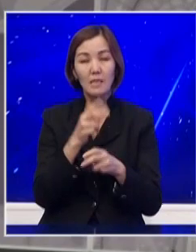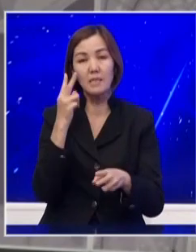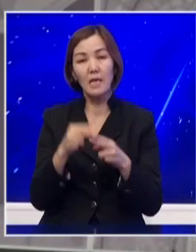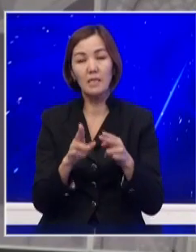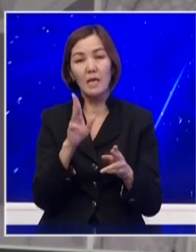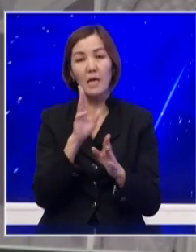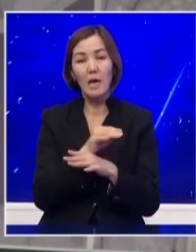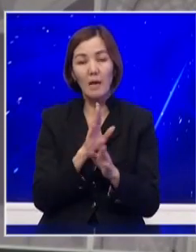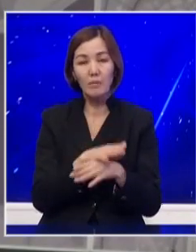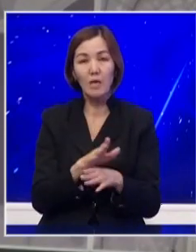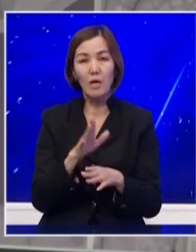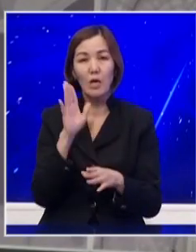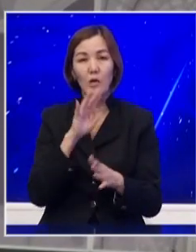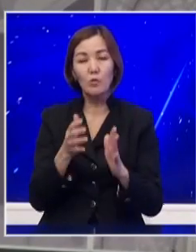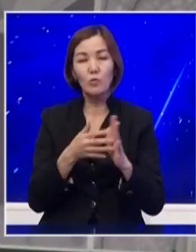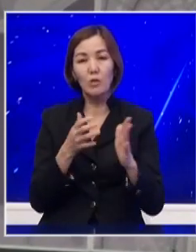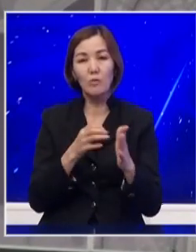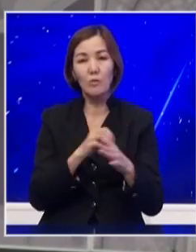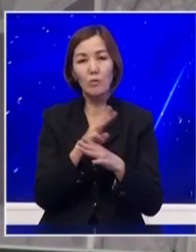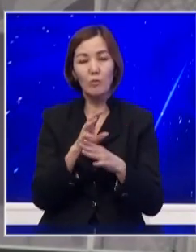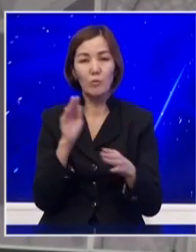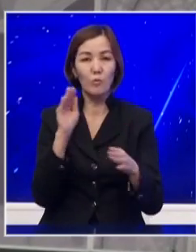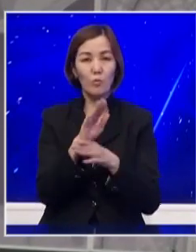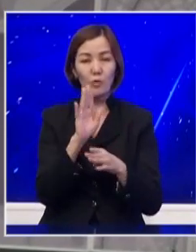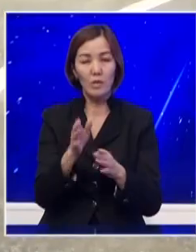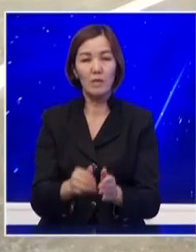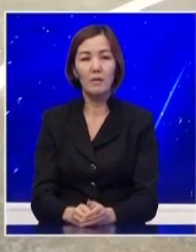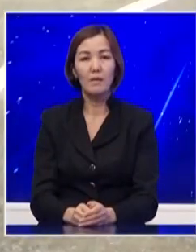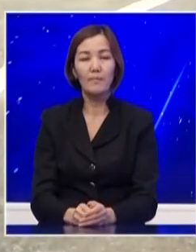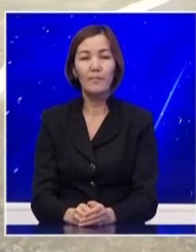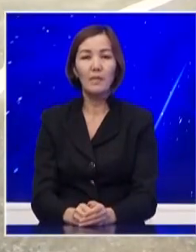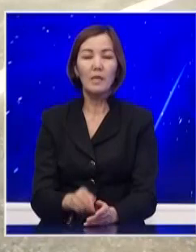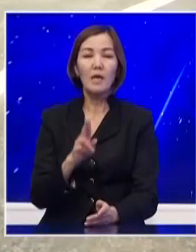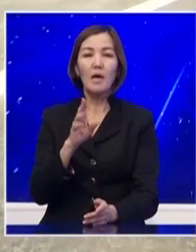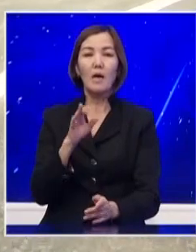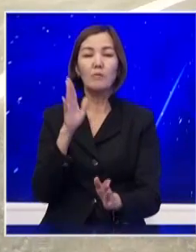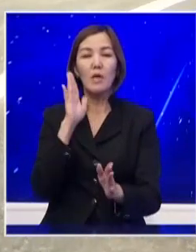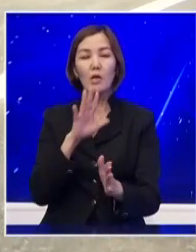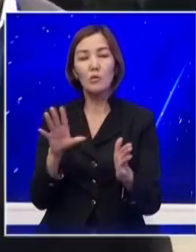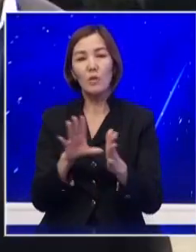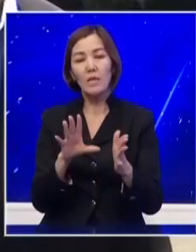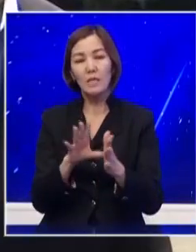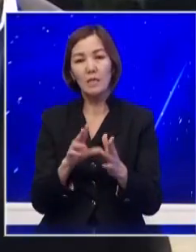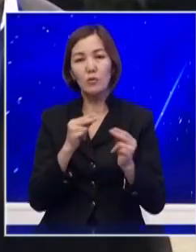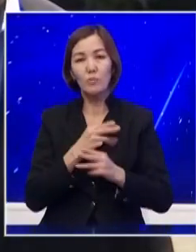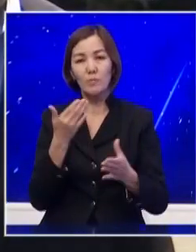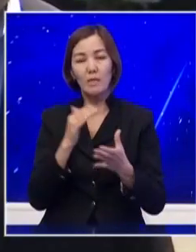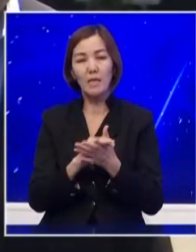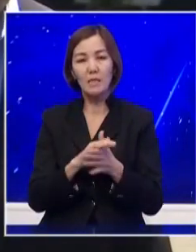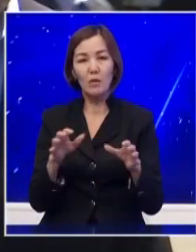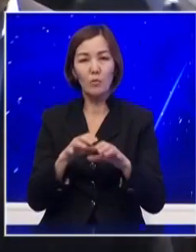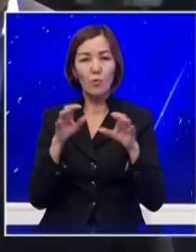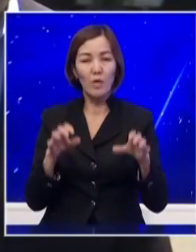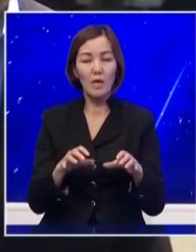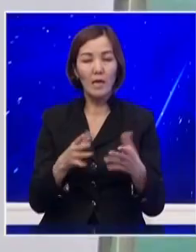Қапшағай СЭС-інің жетпей жатқан қуаттылығын толықтырады деген ойдамыз. Қапшағай су электр станциясы жұмысымен танысқан қор